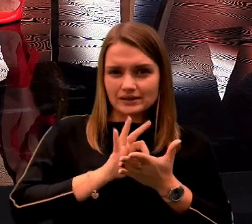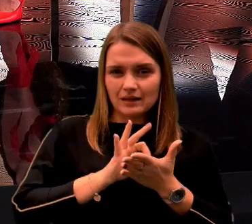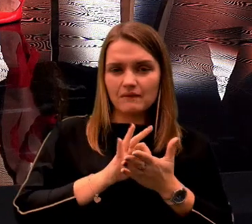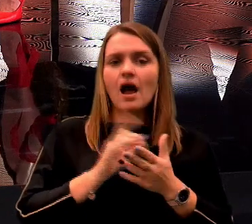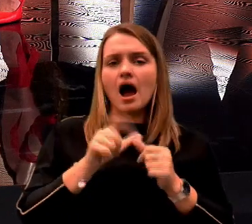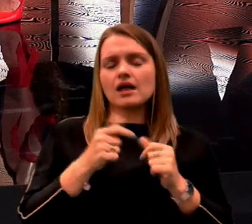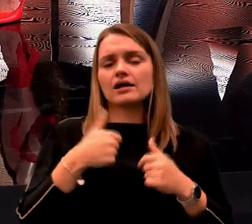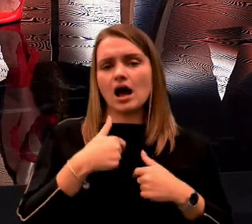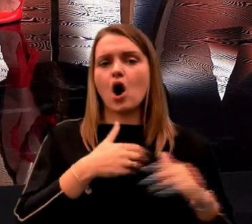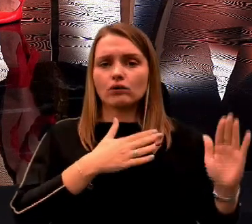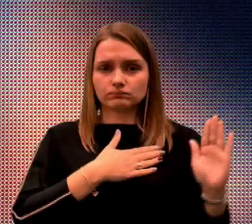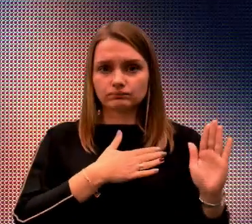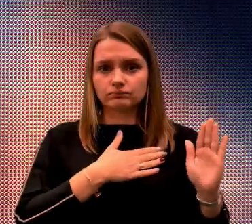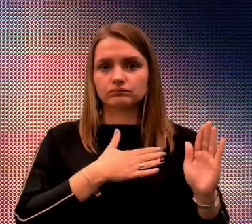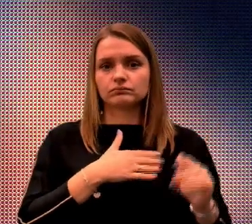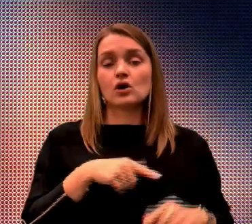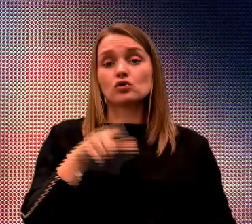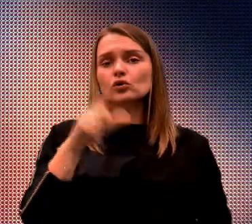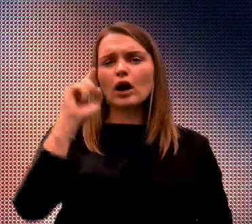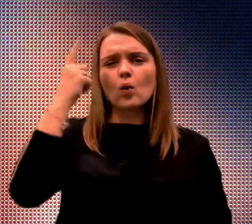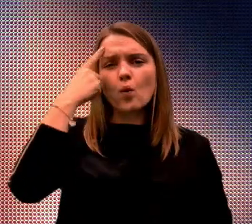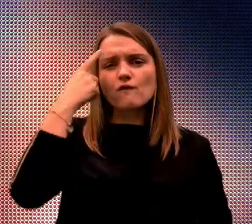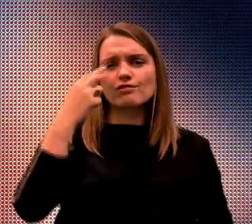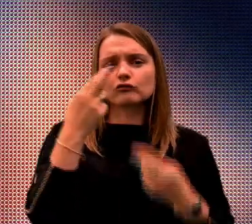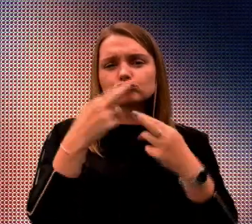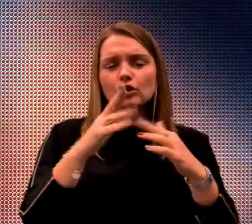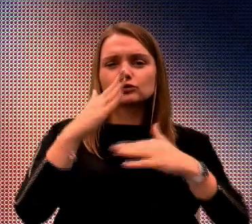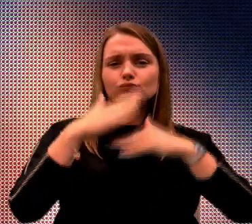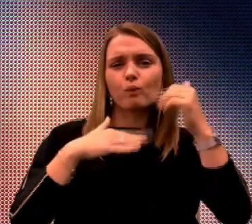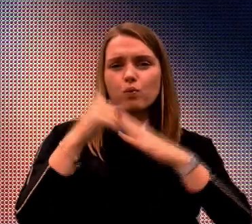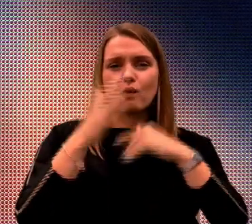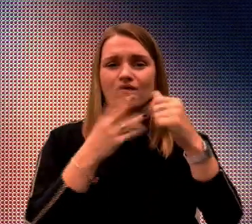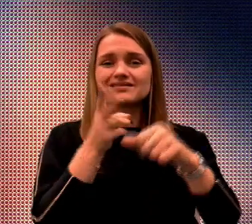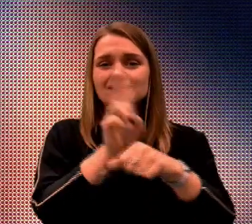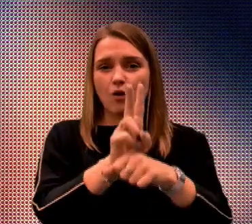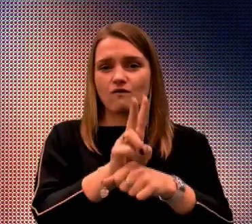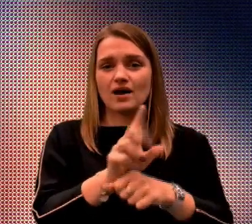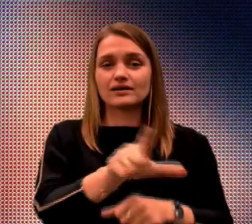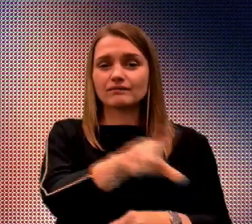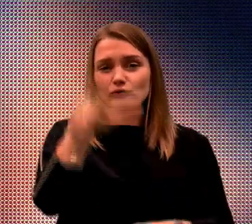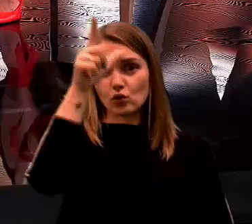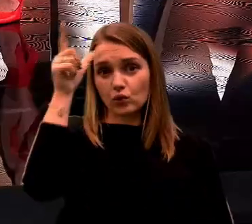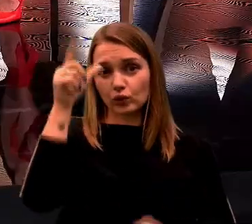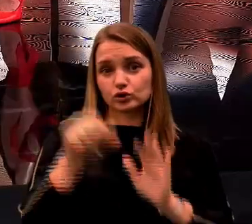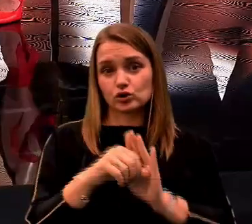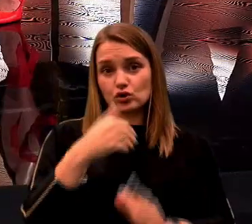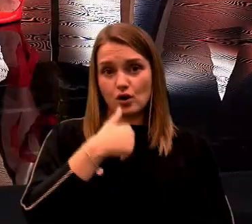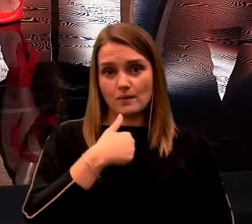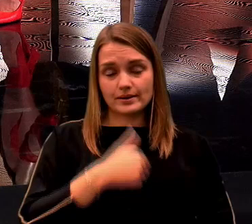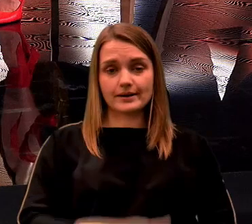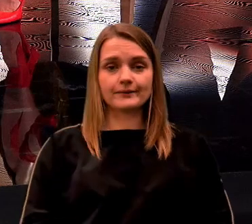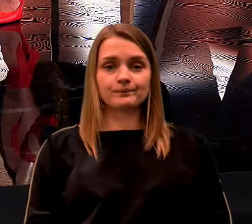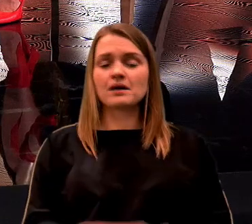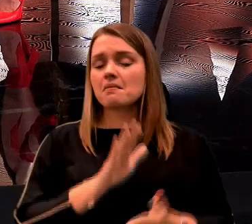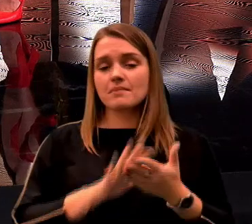było główna rzecz, którą musiałam budować. Zaufanie, zaufanie, zaufanie, zaufanie. Dzięki. Bez tego